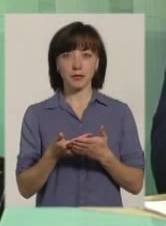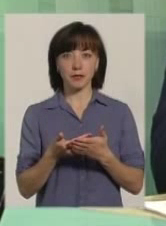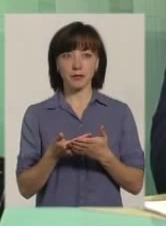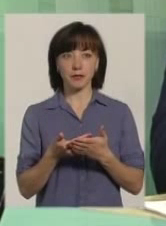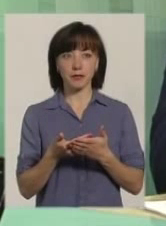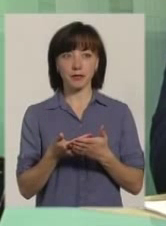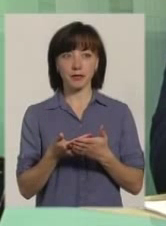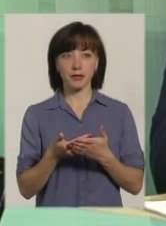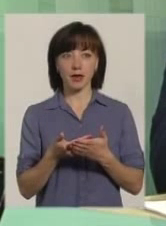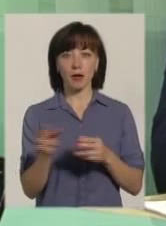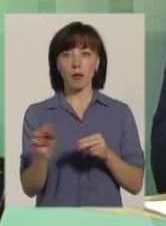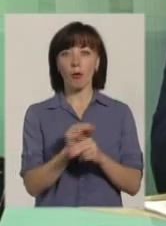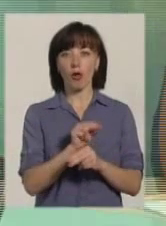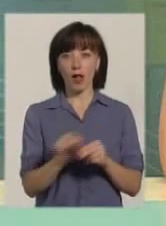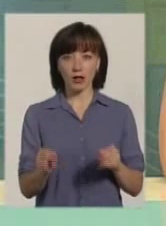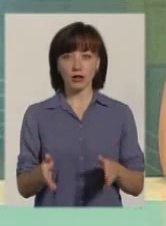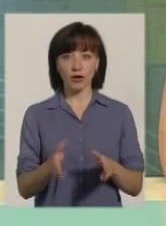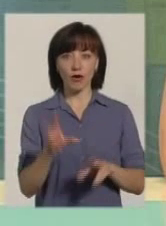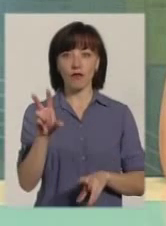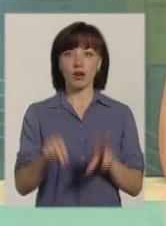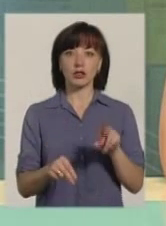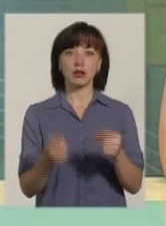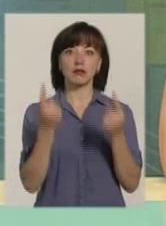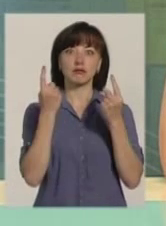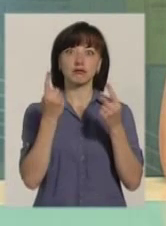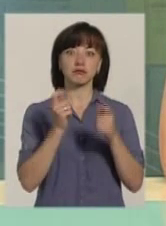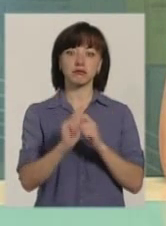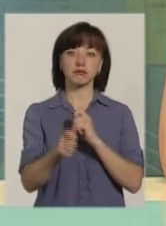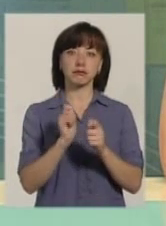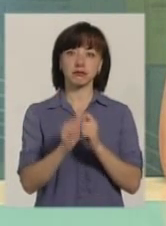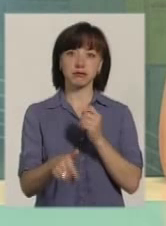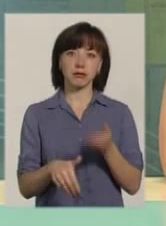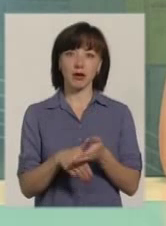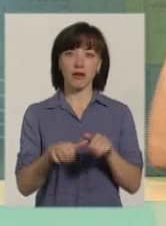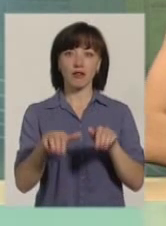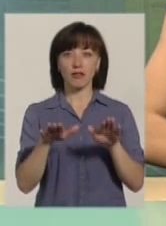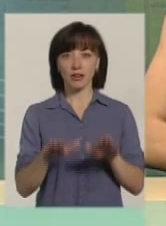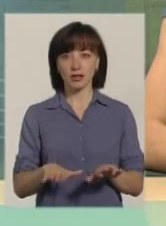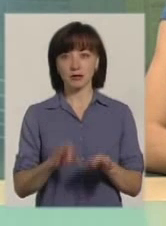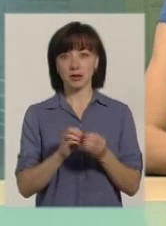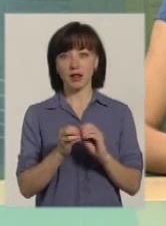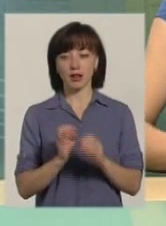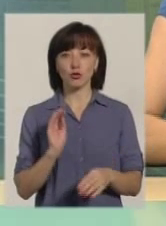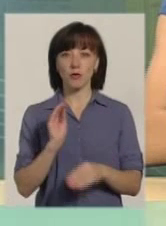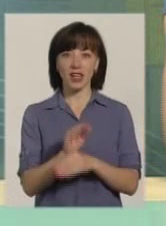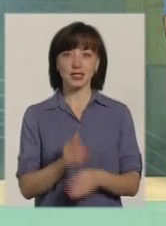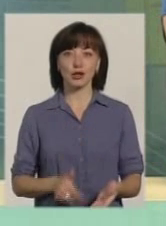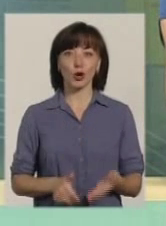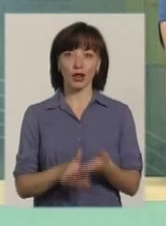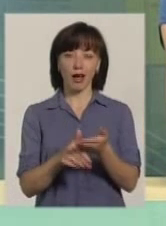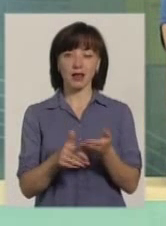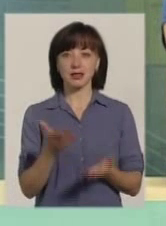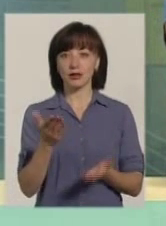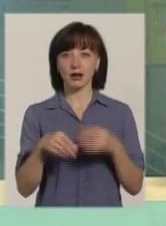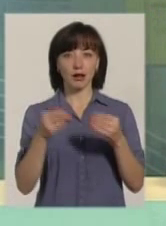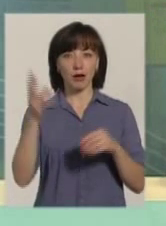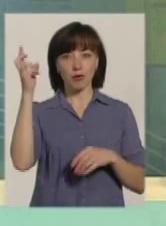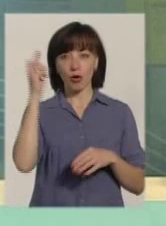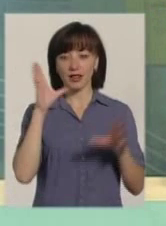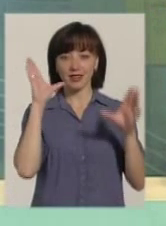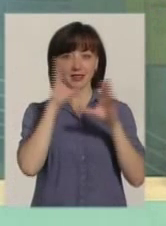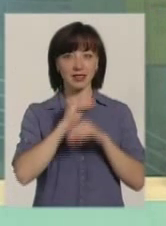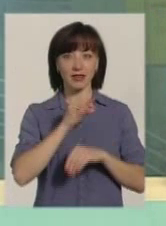якоїсь полатаної дороги, ми вже вважали благодійністю, і це вже ми вирішили питання. Субвенції, дотації, і якщо не доведе Господь, ти не